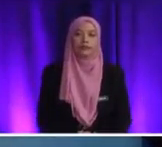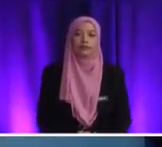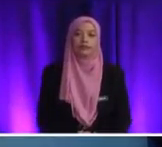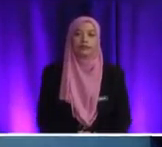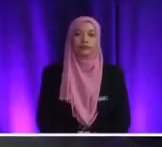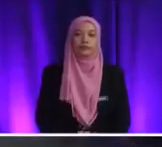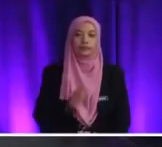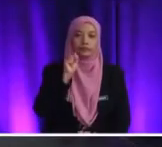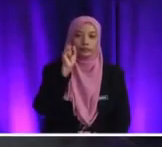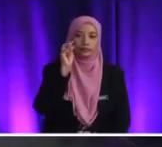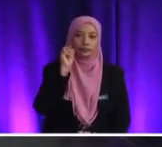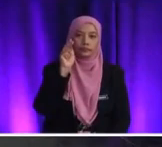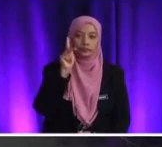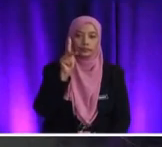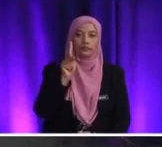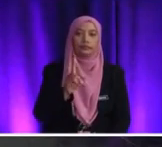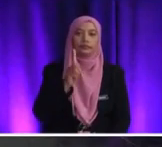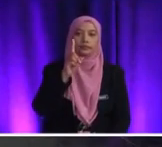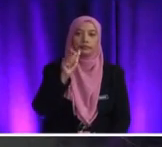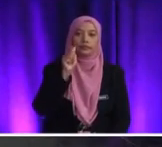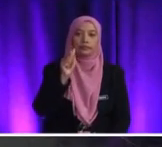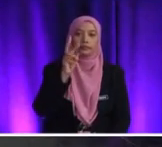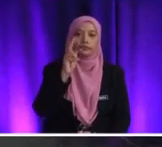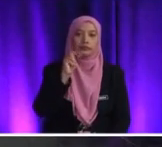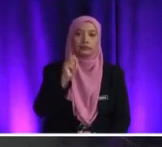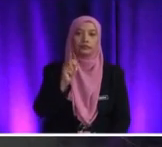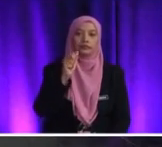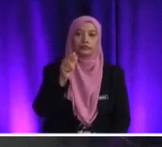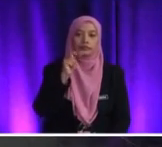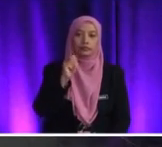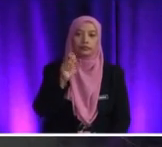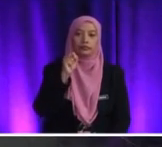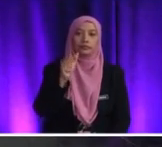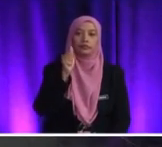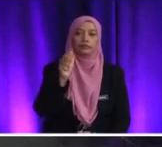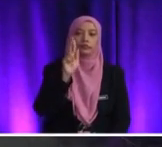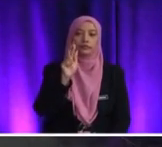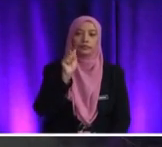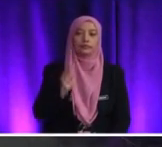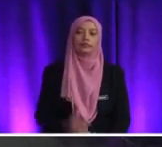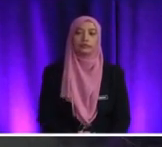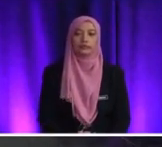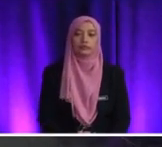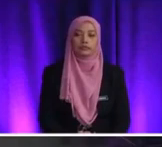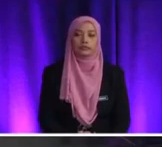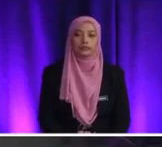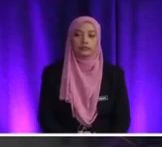nengke Abanda utama ada masalah tiga mana utama Jinan kita teguh mereka